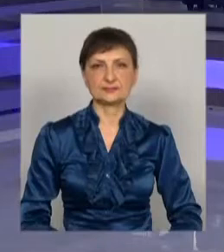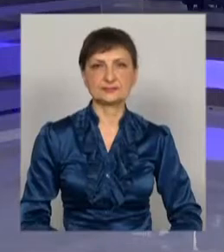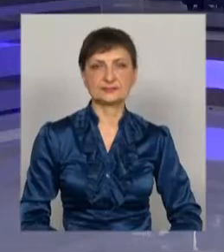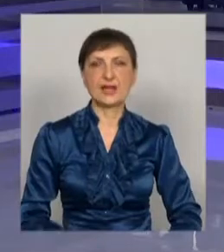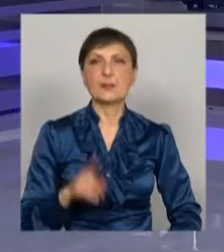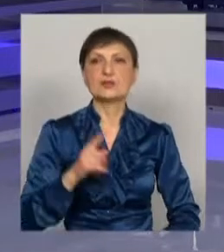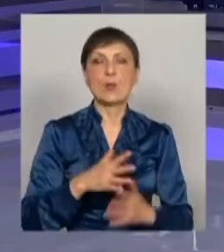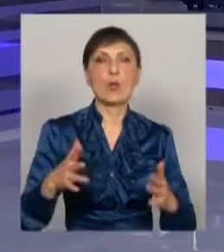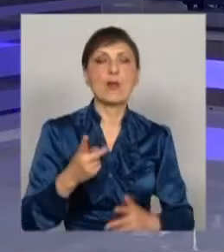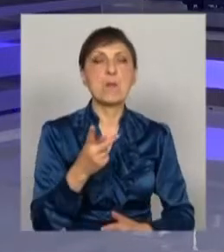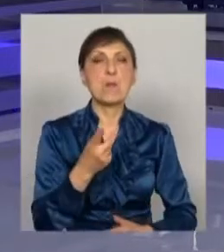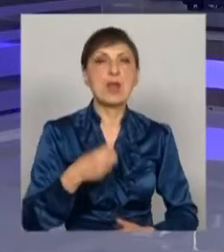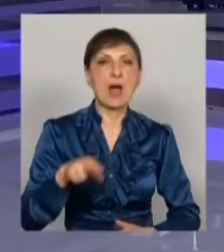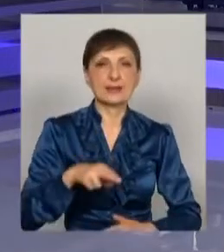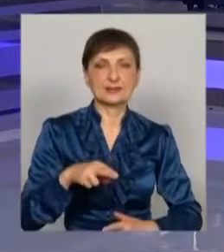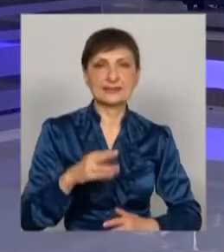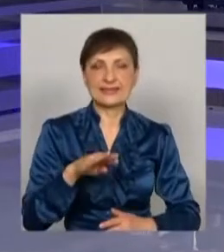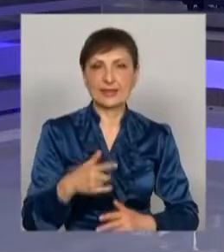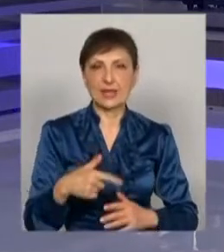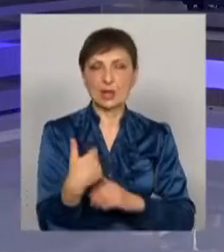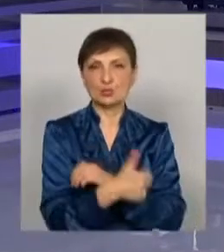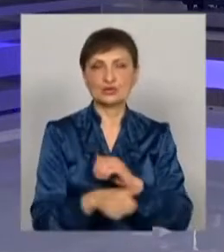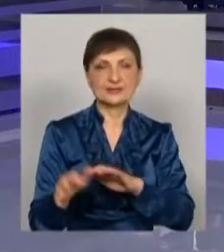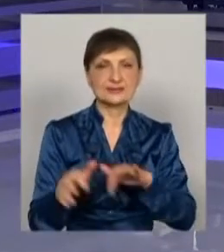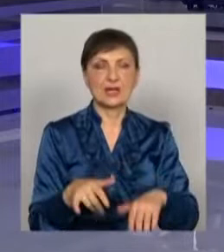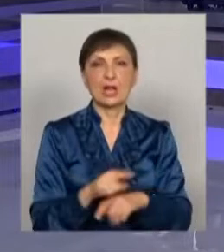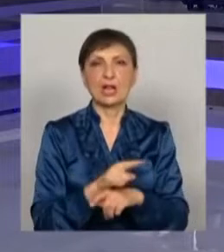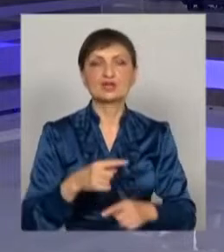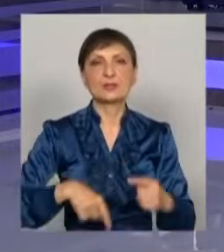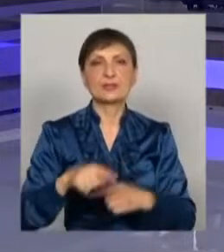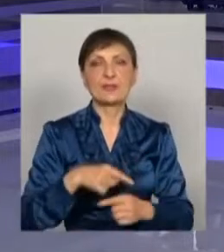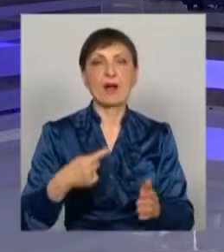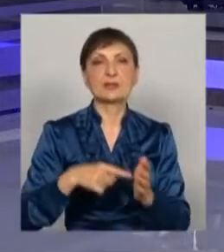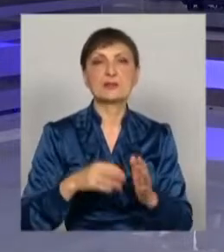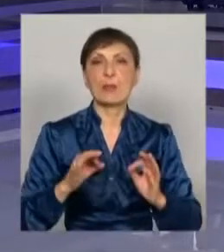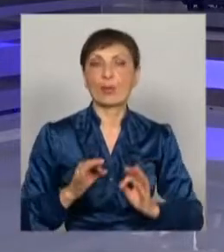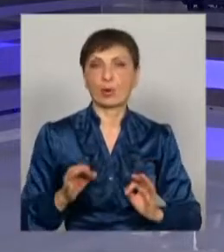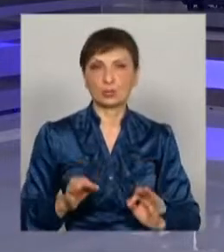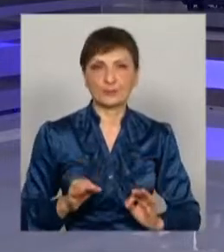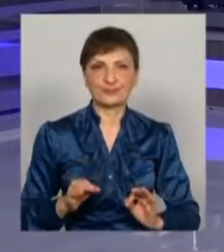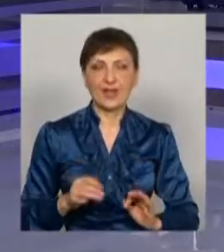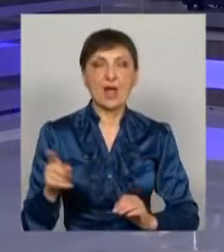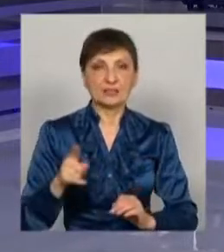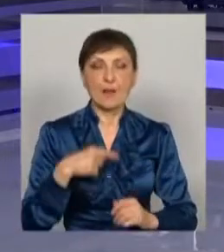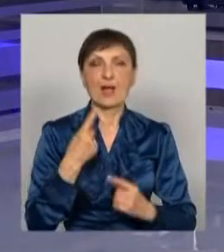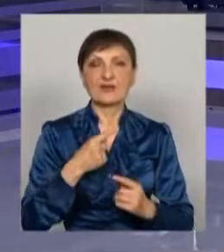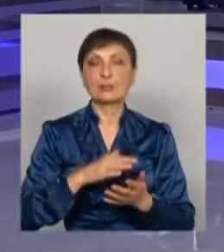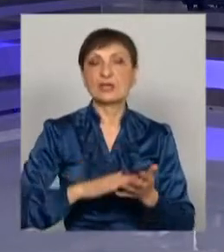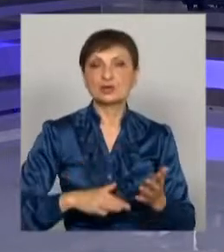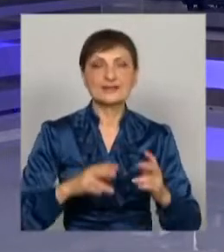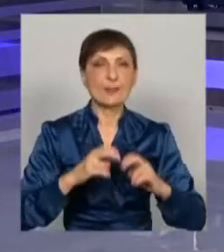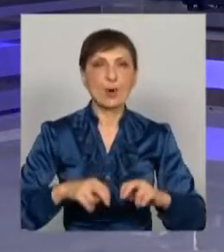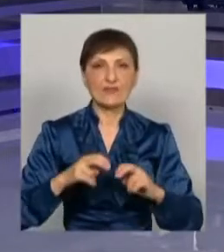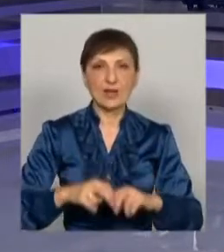Между тем, более миллиарда тенге имущества изъяла у лжепредпринимателей городская прокуратура. В надзорном органе продолжаются